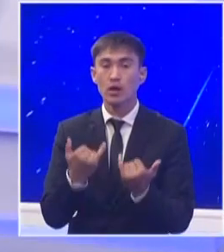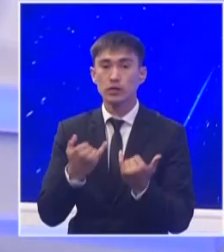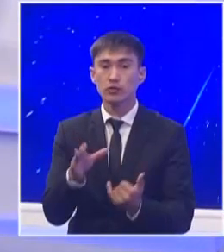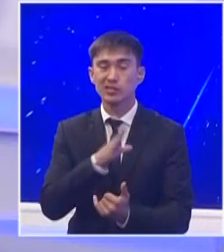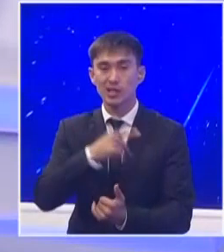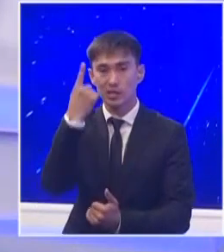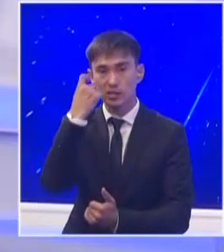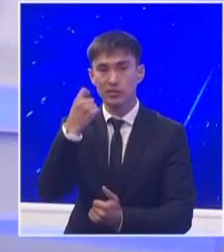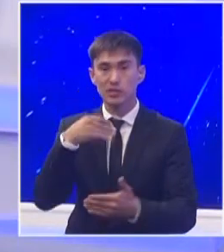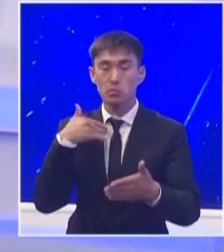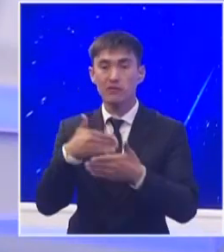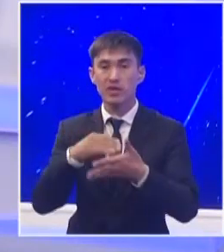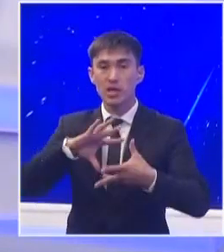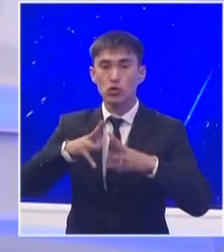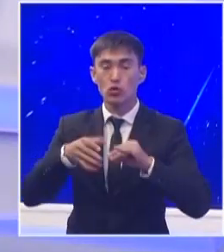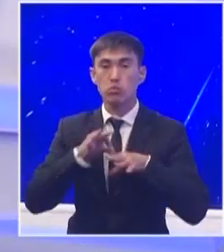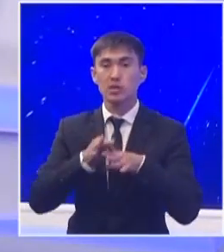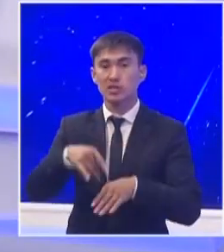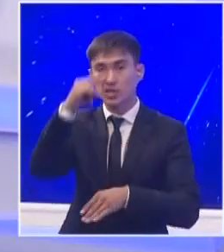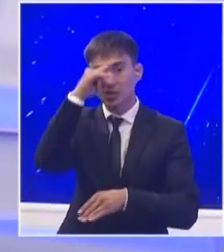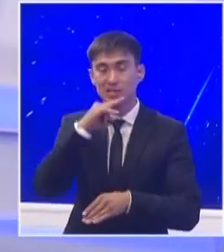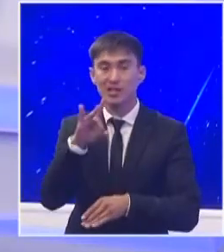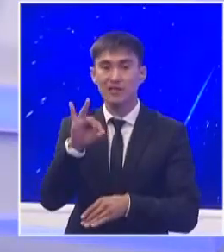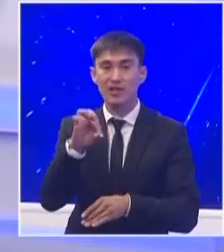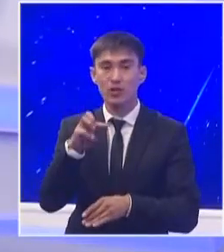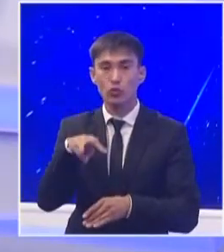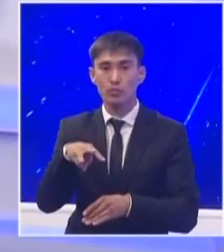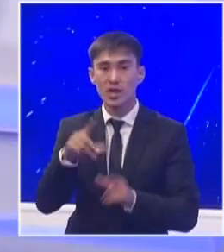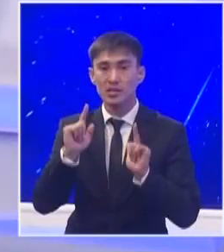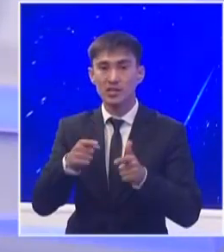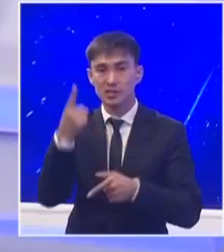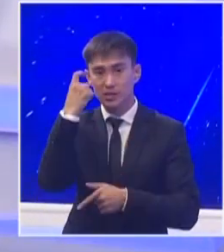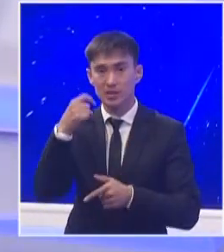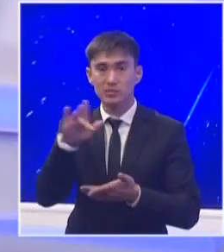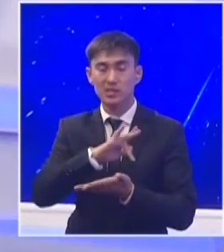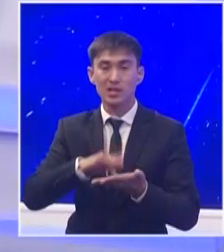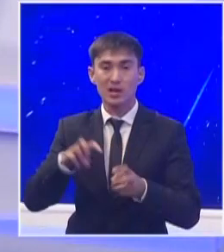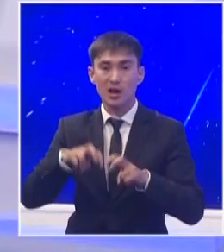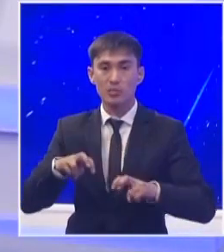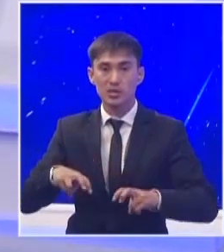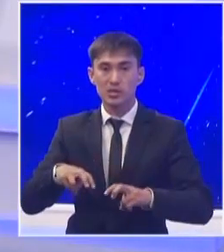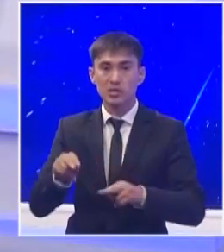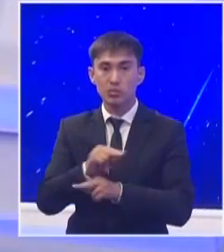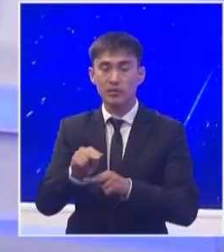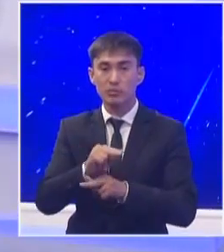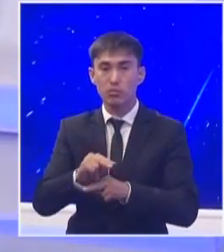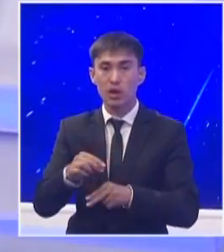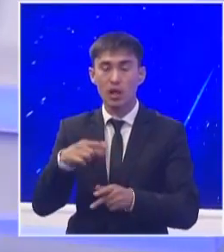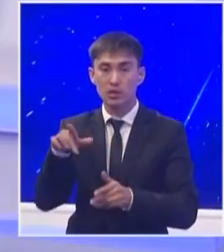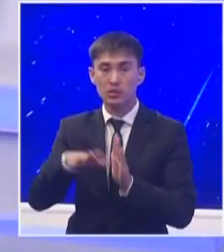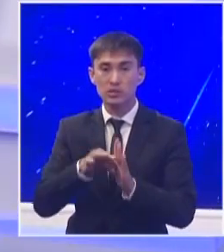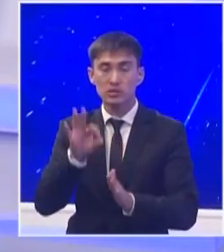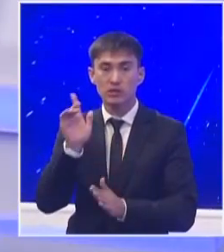Сегодня стали известны предварительные итоги прошедшего в Казахстане референдума. Согласно данным Центральной комиссии, за поправками проголосовали